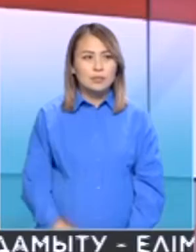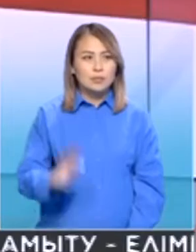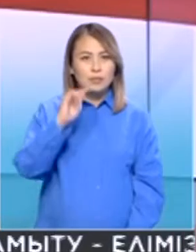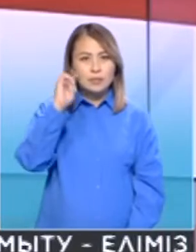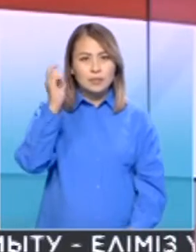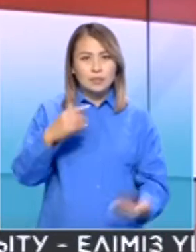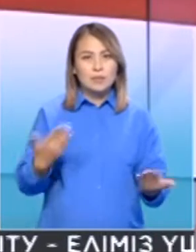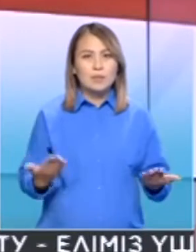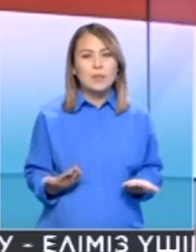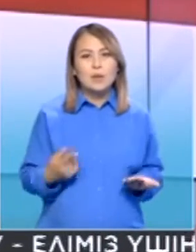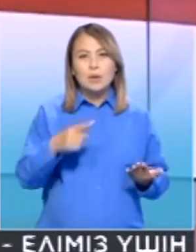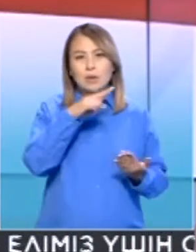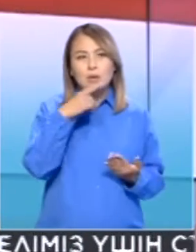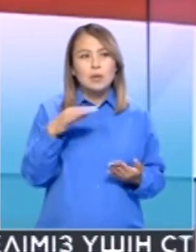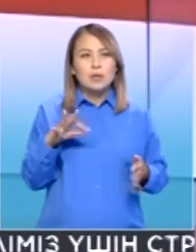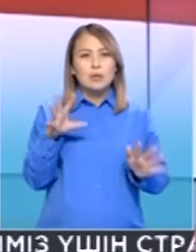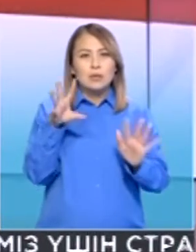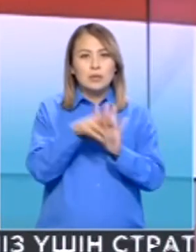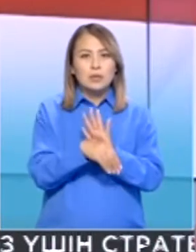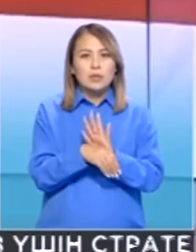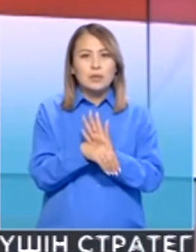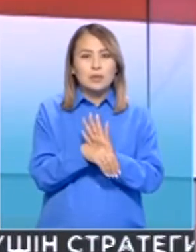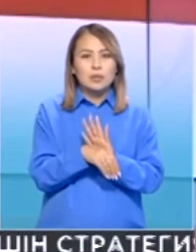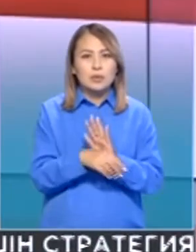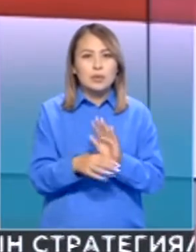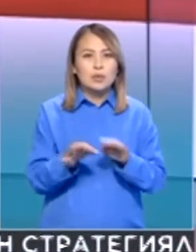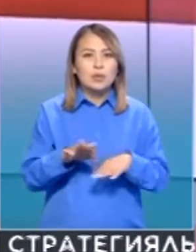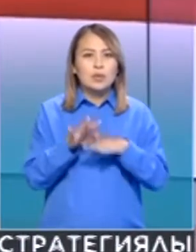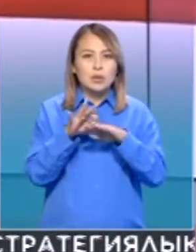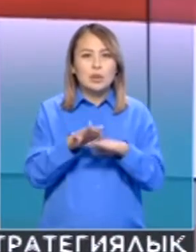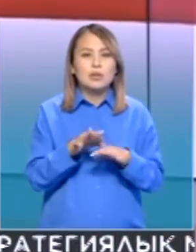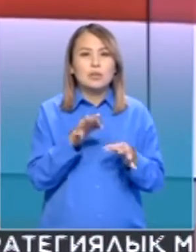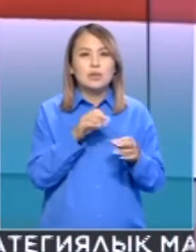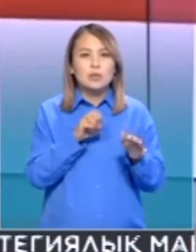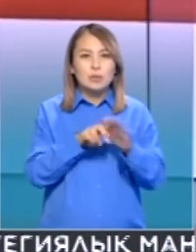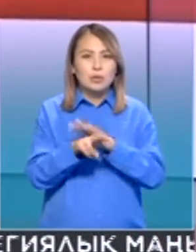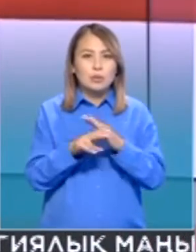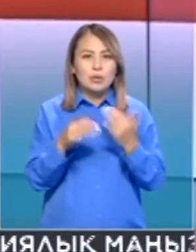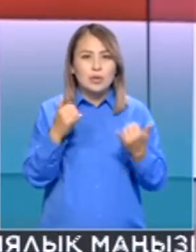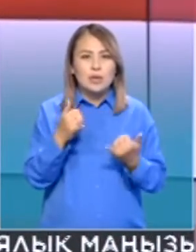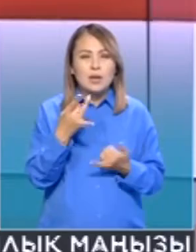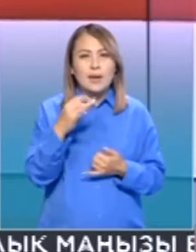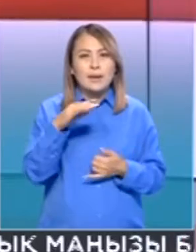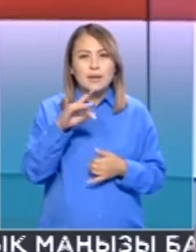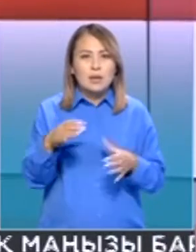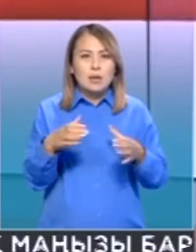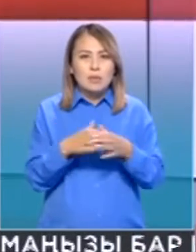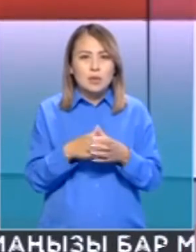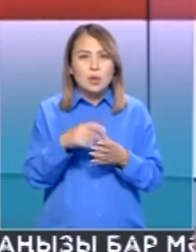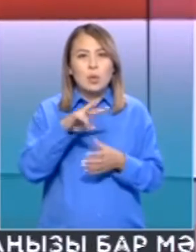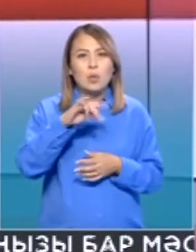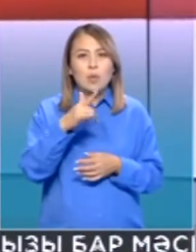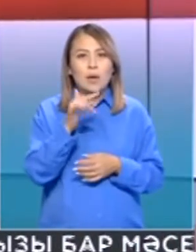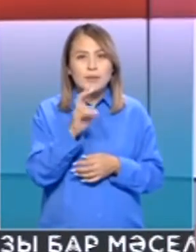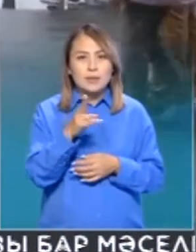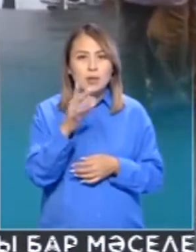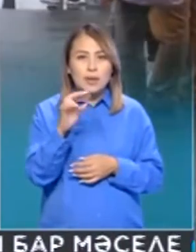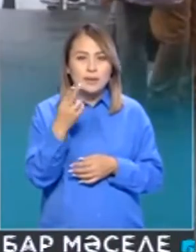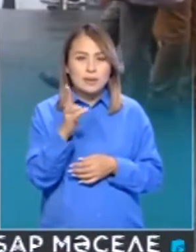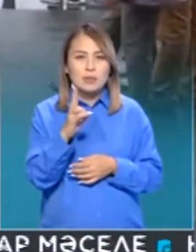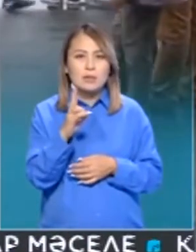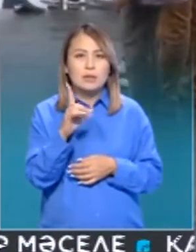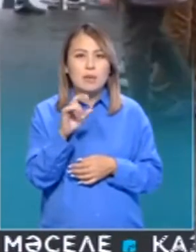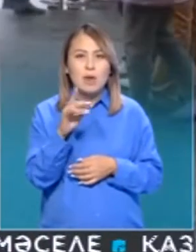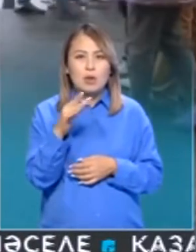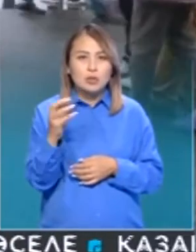Украина тұрғындары Ресейге қосылу туралы референдум өткен аудандардан қашып жатыр. Мұны бүгін Рейтер агенттігі хабарлады. Ал Луганск,